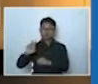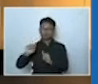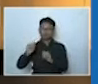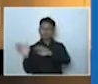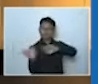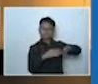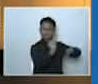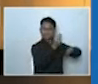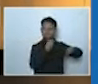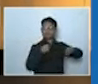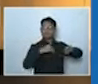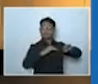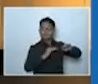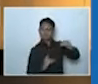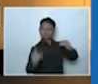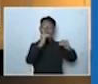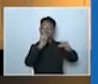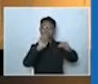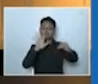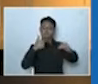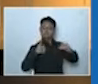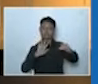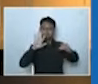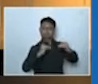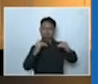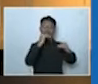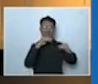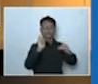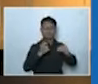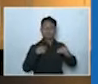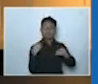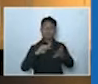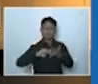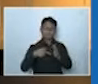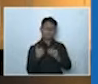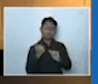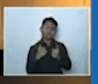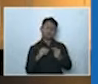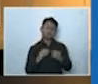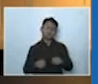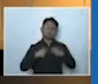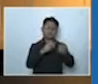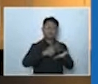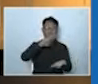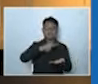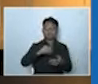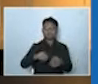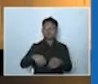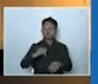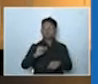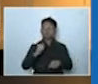1000 janji silakan Bu Fatma andalan telah bekerja meletakkan pondasi pembangunan